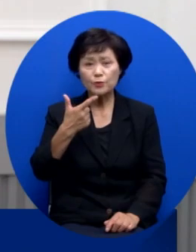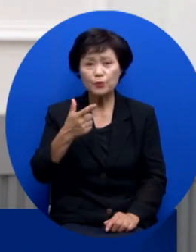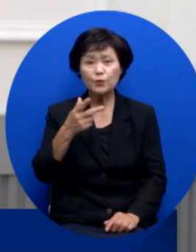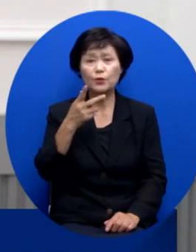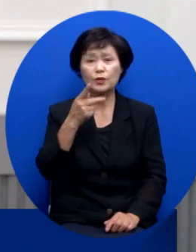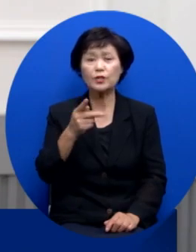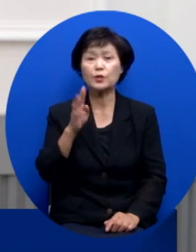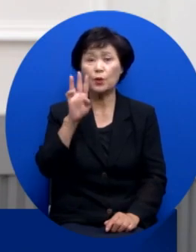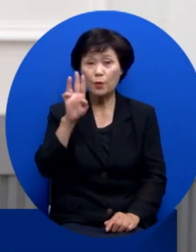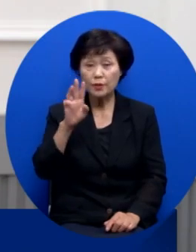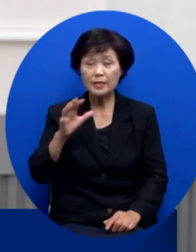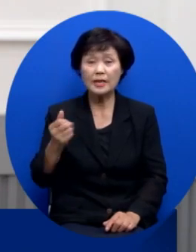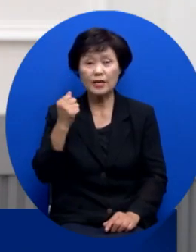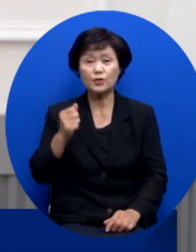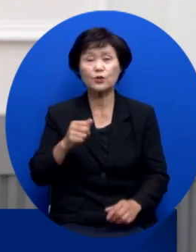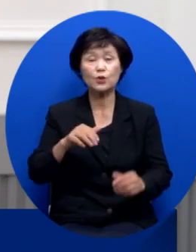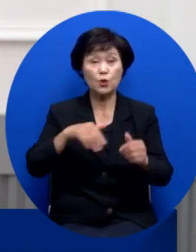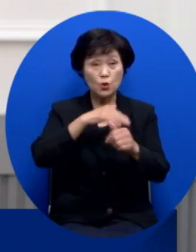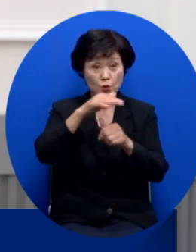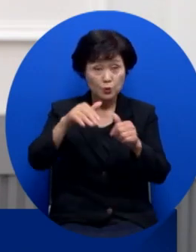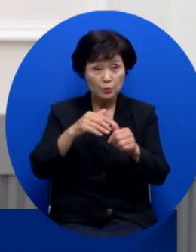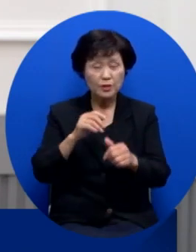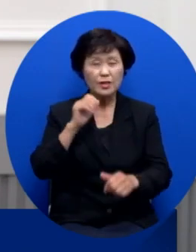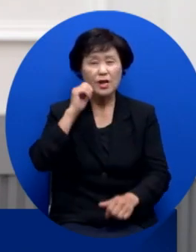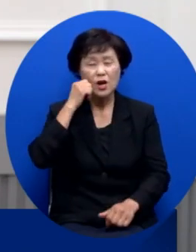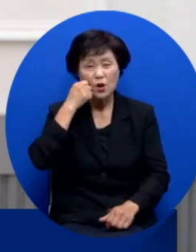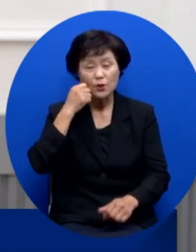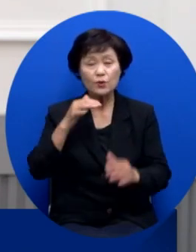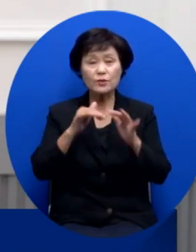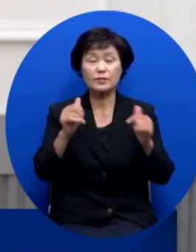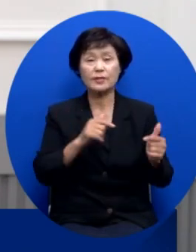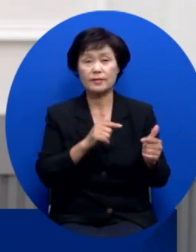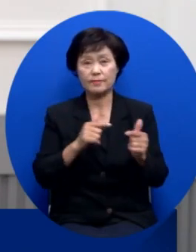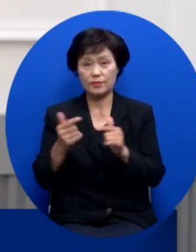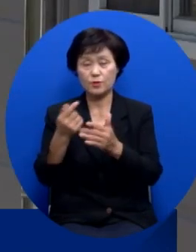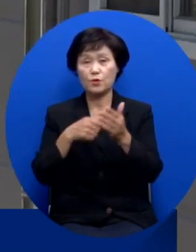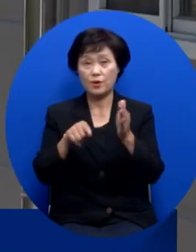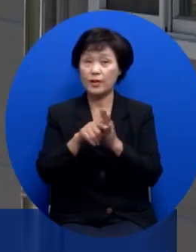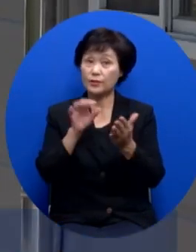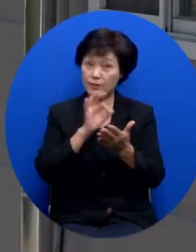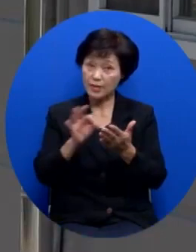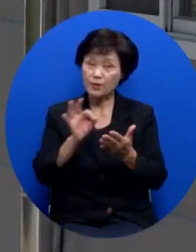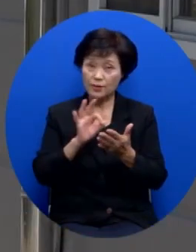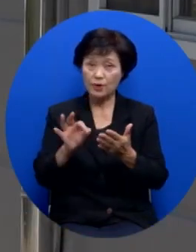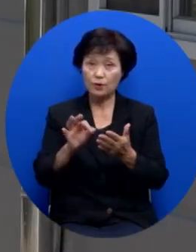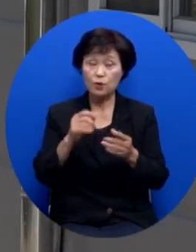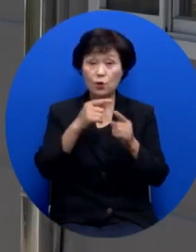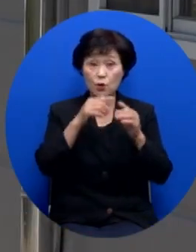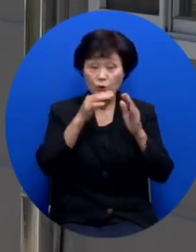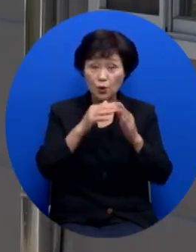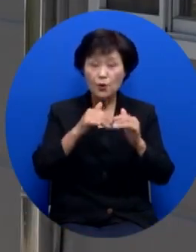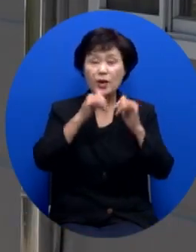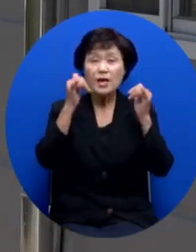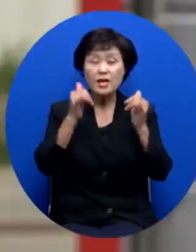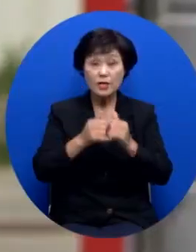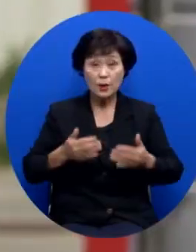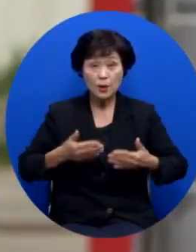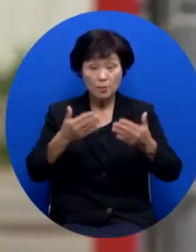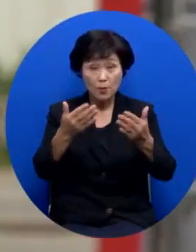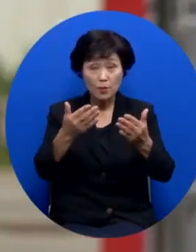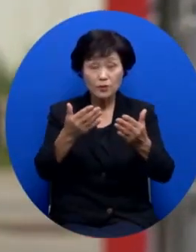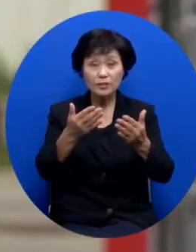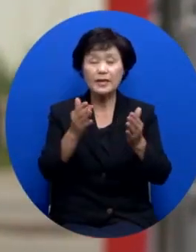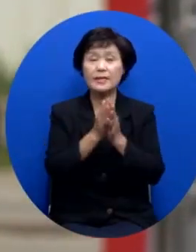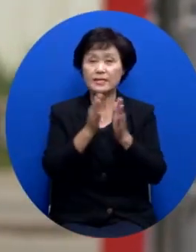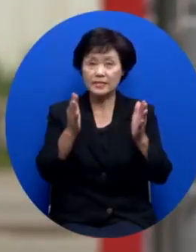가지고 주변에 어렵고 힘든 소외된 계층을 위해서 또 쓰고 교회의 사회공헌 활동으로 출발한 것이